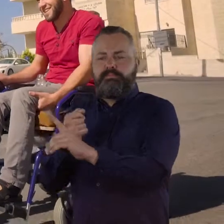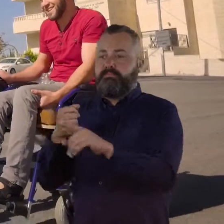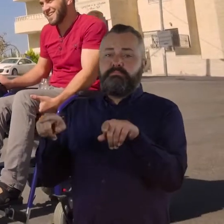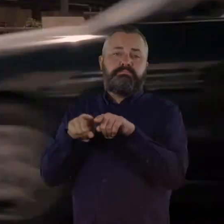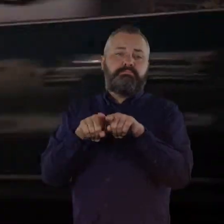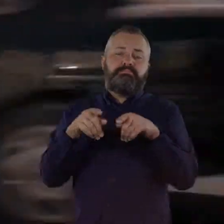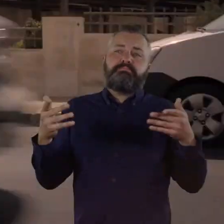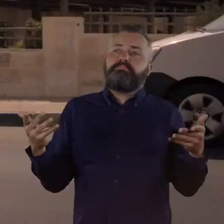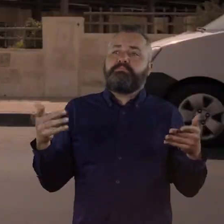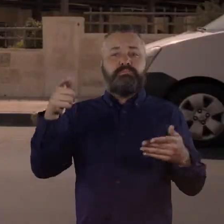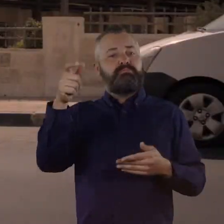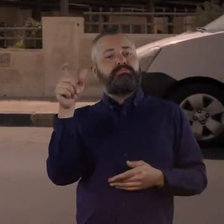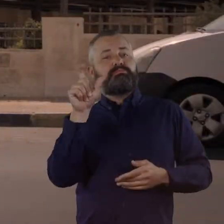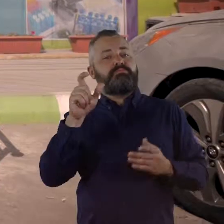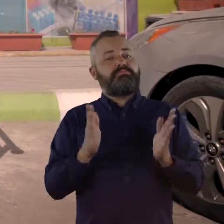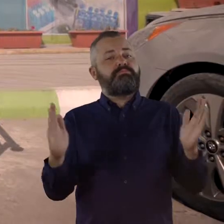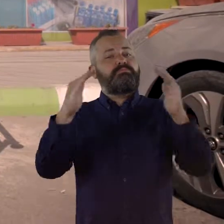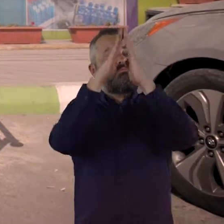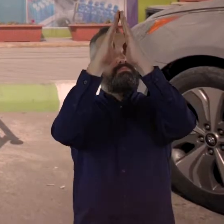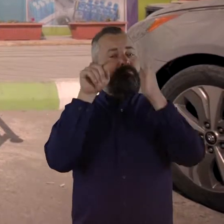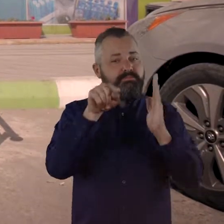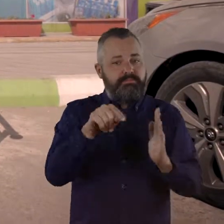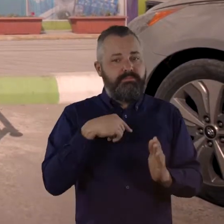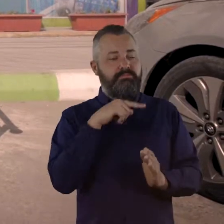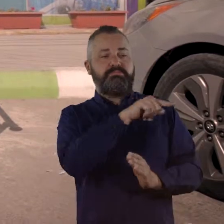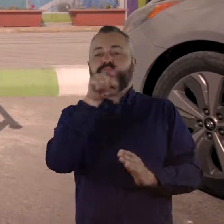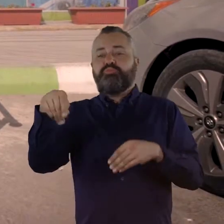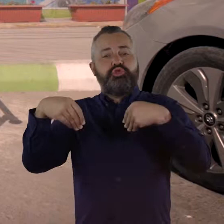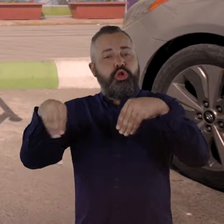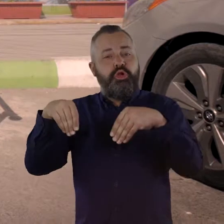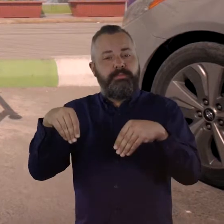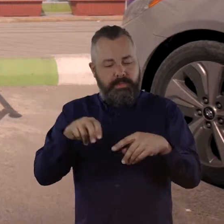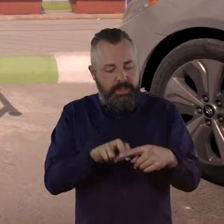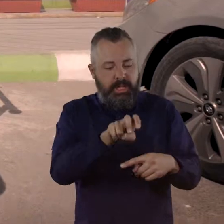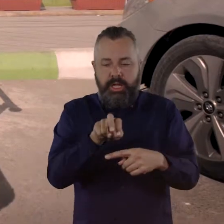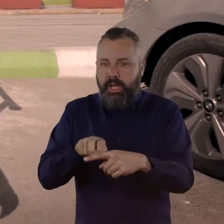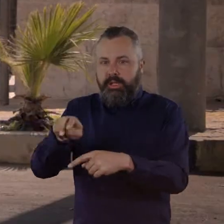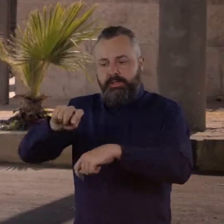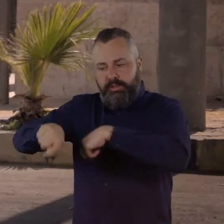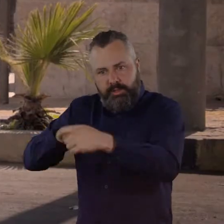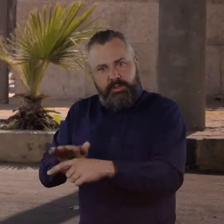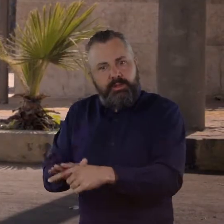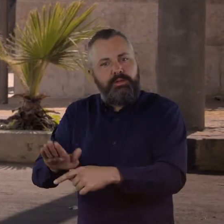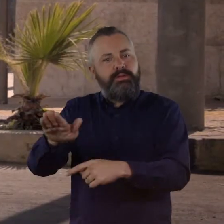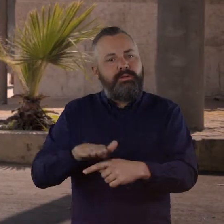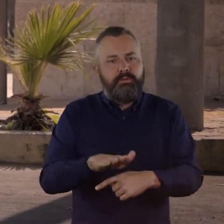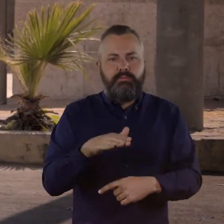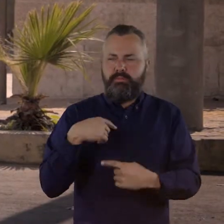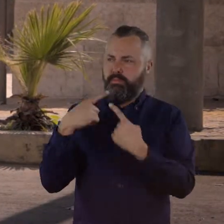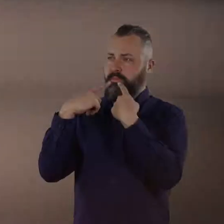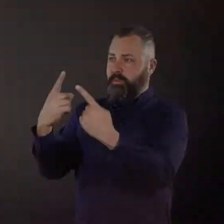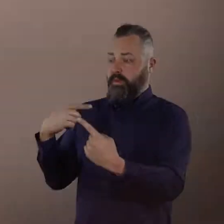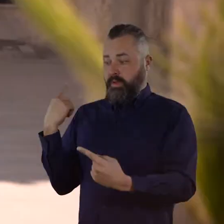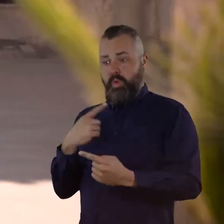Et nous avons persuadé la mosquée et le magasin du quartier d'installer des rampes. Nous leur avons dit, ce n'est pas seulement pour nous,